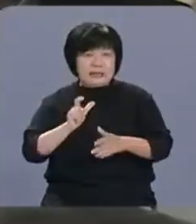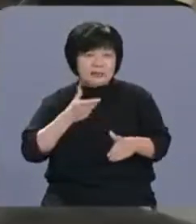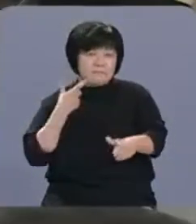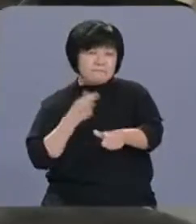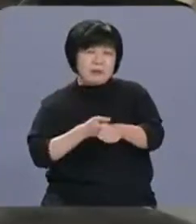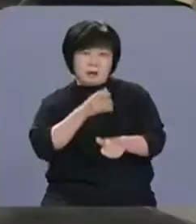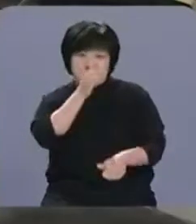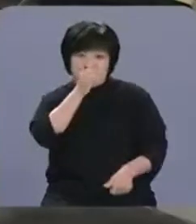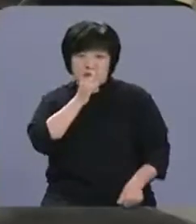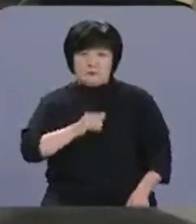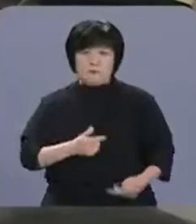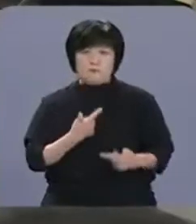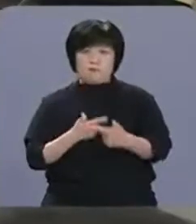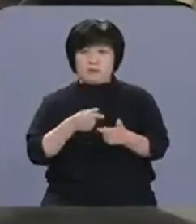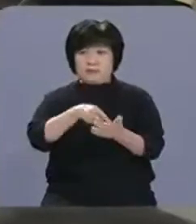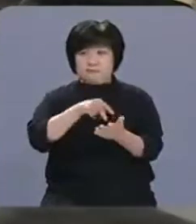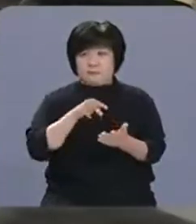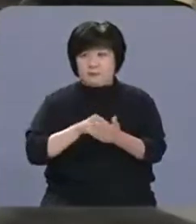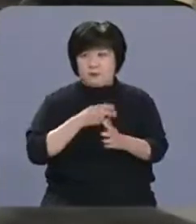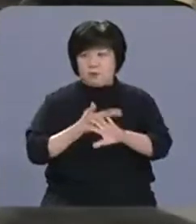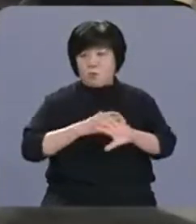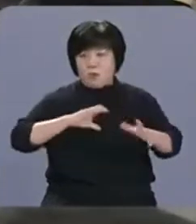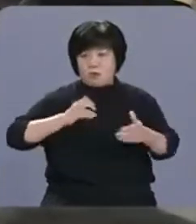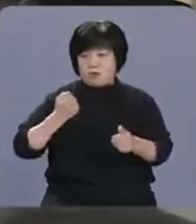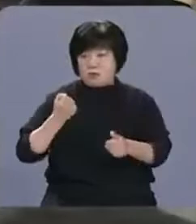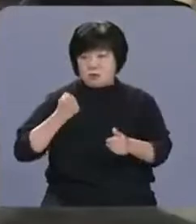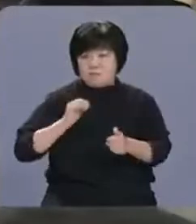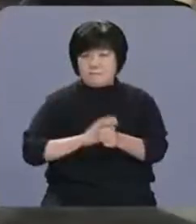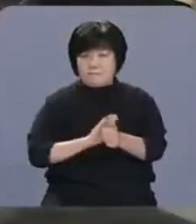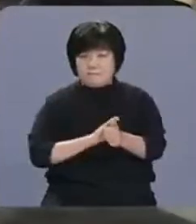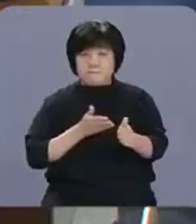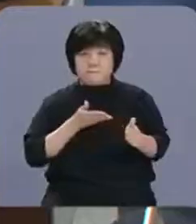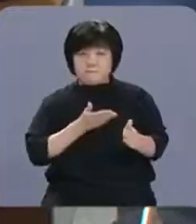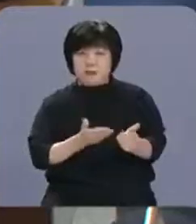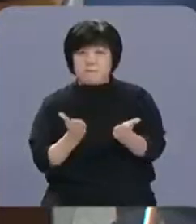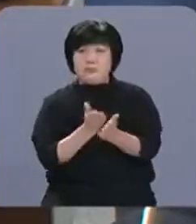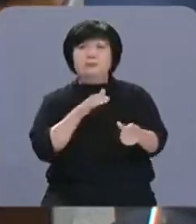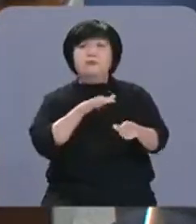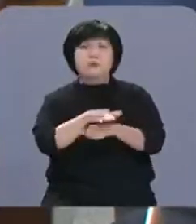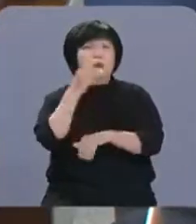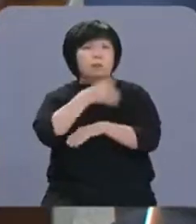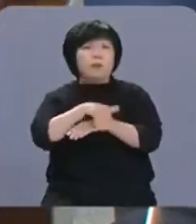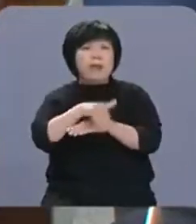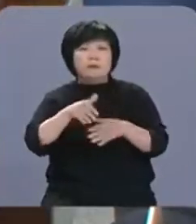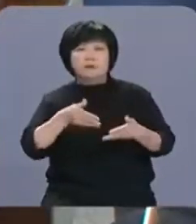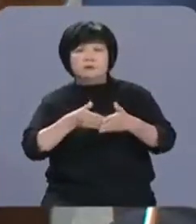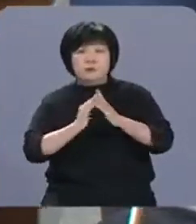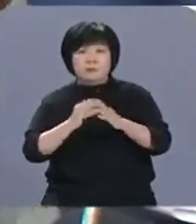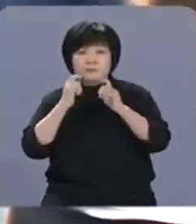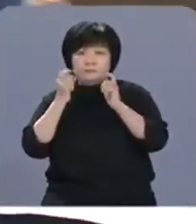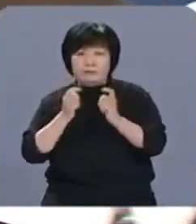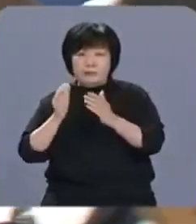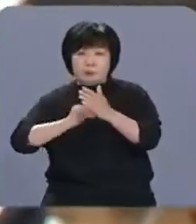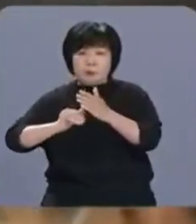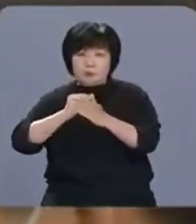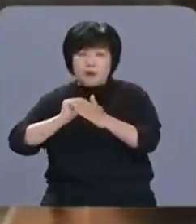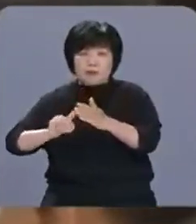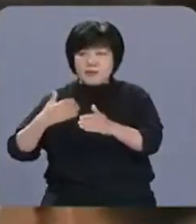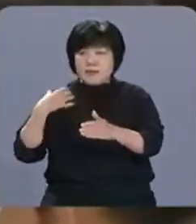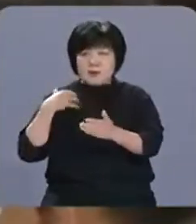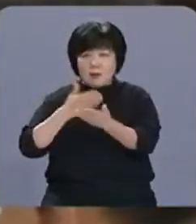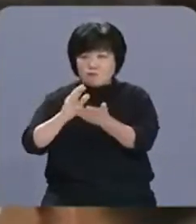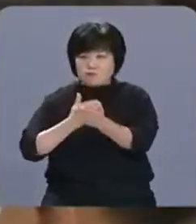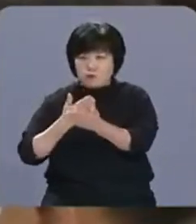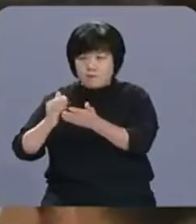자평했습니다. 부산시는 외교 역량을 동원해 국가별 맞춤 전략을 수립하고 민관이 역할 분담을 해 교섭 활동을